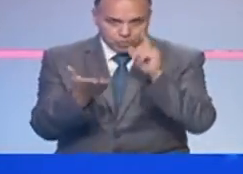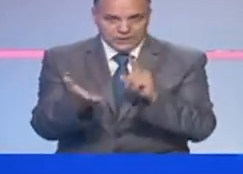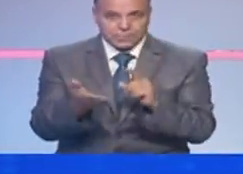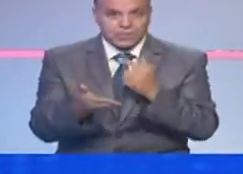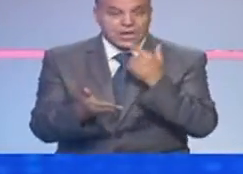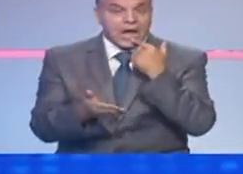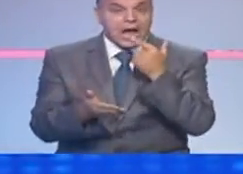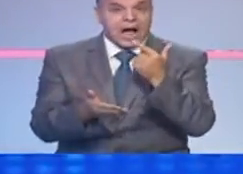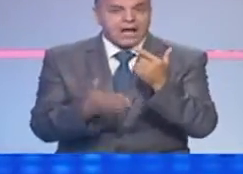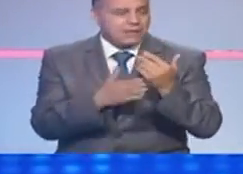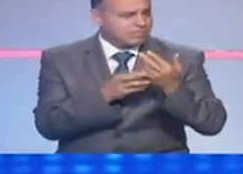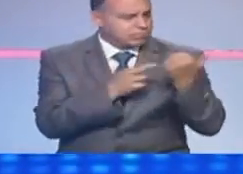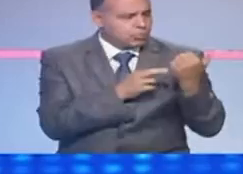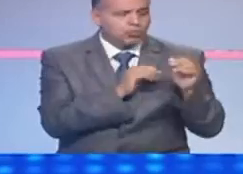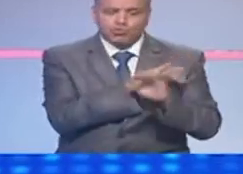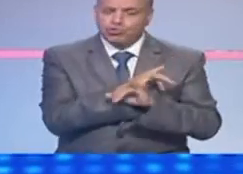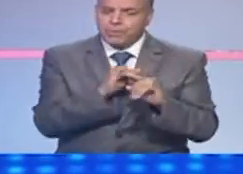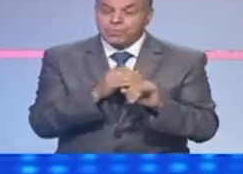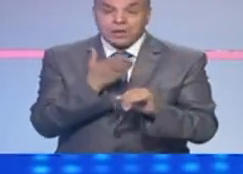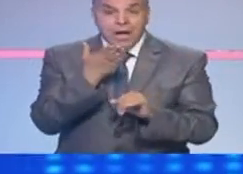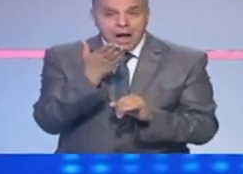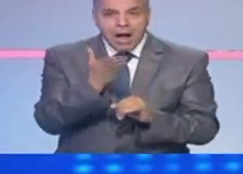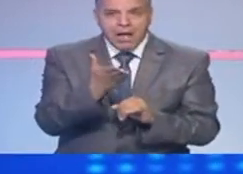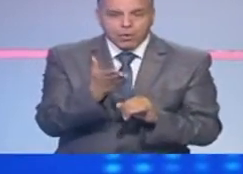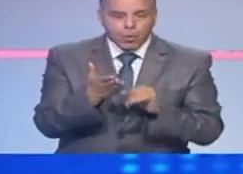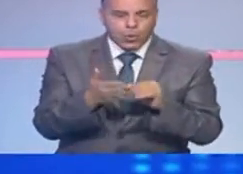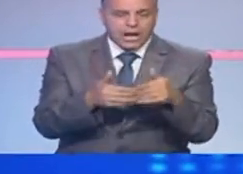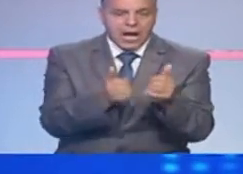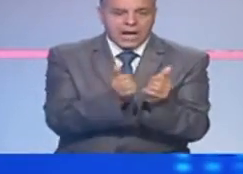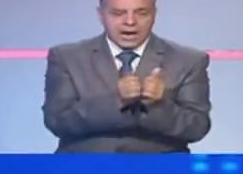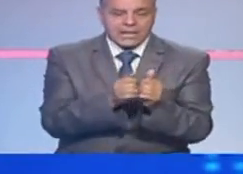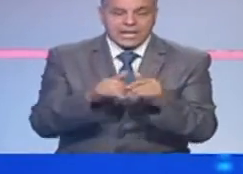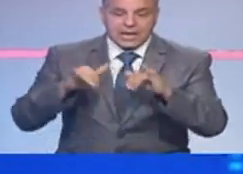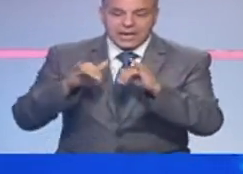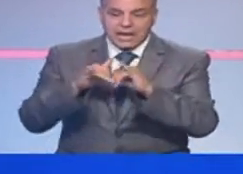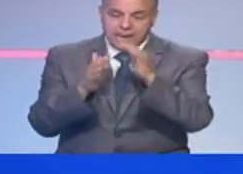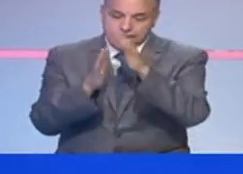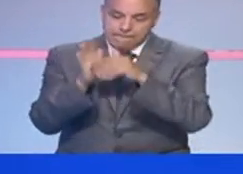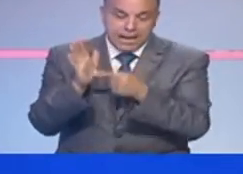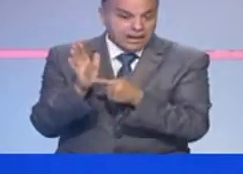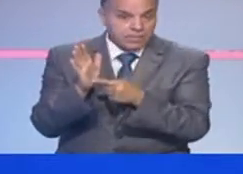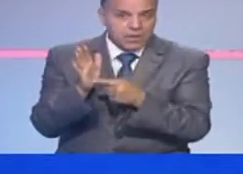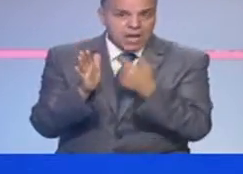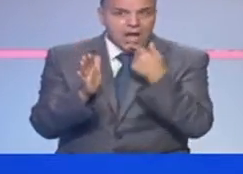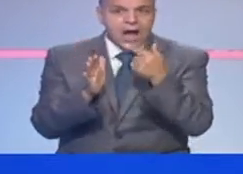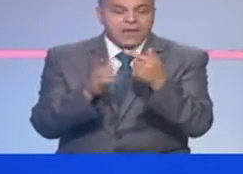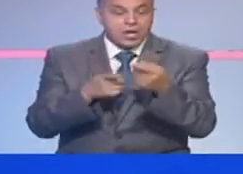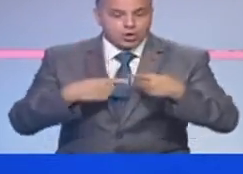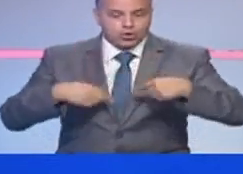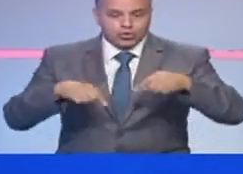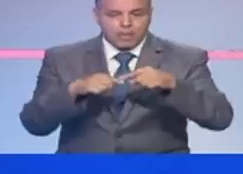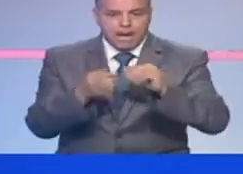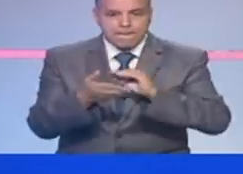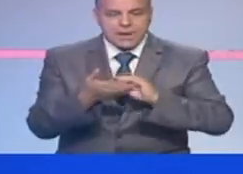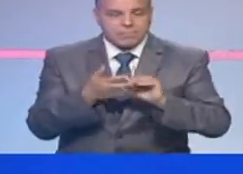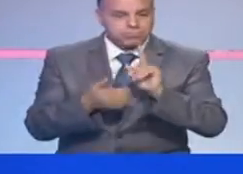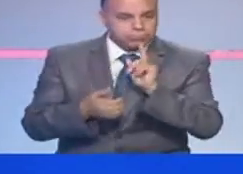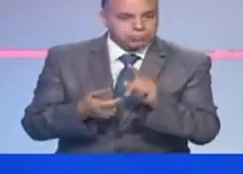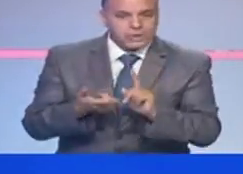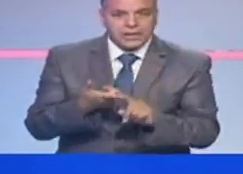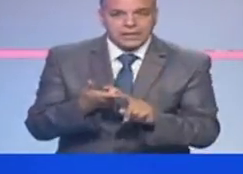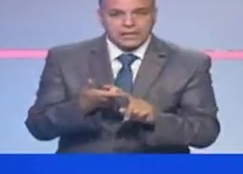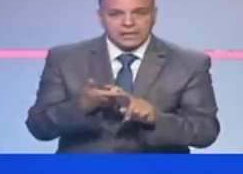ولا تراجع الى الوراء من جهتها ذكرت حركه النهضه في بيان اصدرته عقب اجتماع مكتبها التنفيذيه